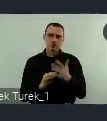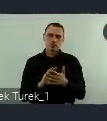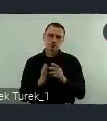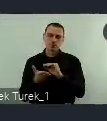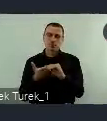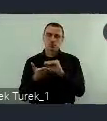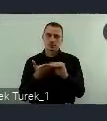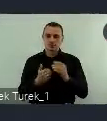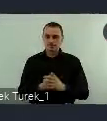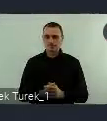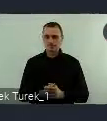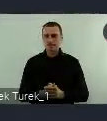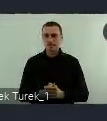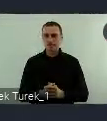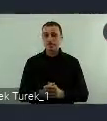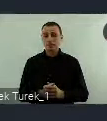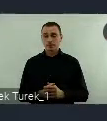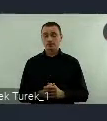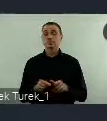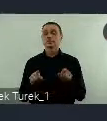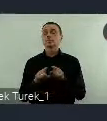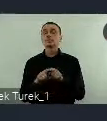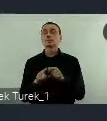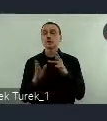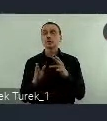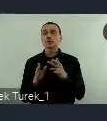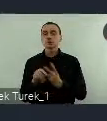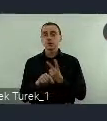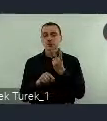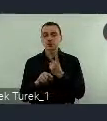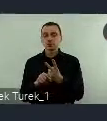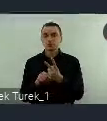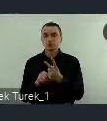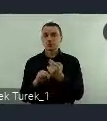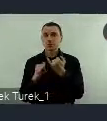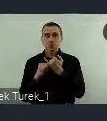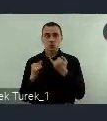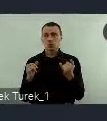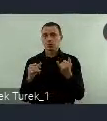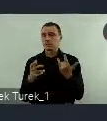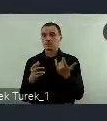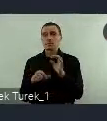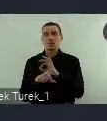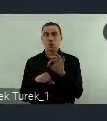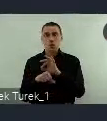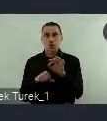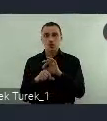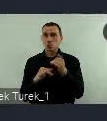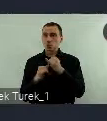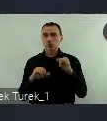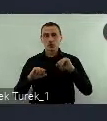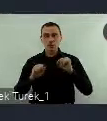zgodnie z ustawą należy zapewniać dostępność poprzez uniwersalne projektowanie albo racjonalne usprawnienia